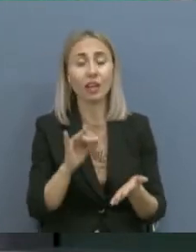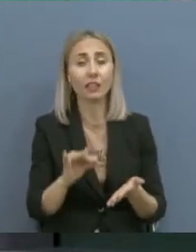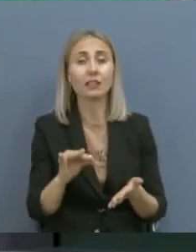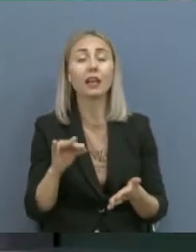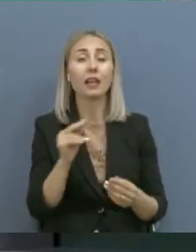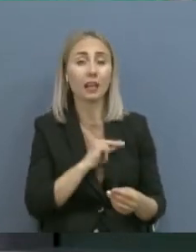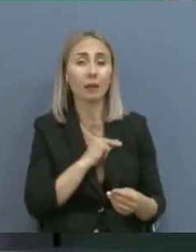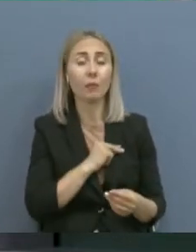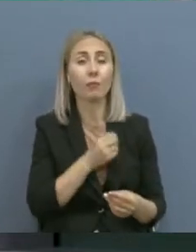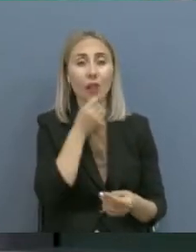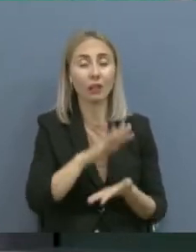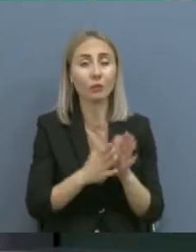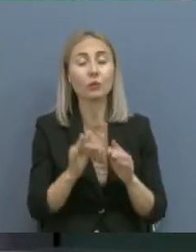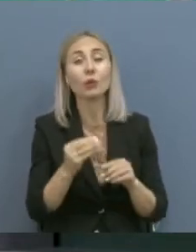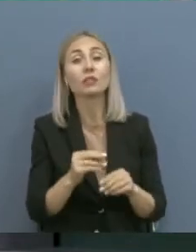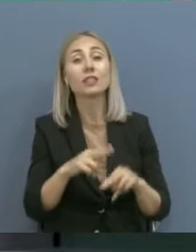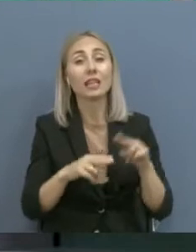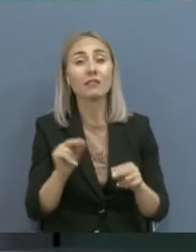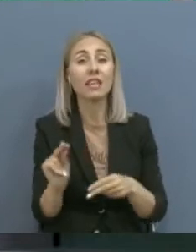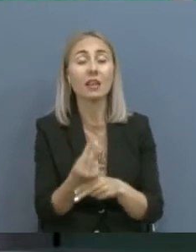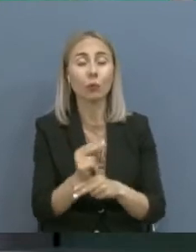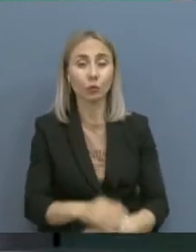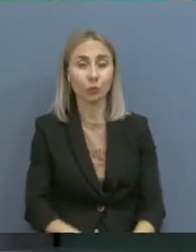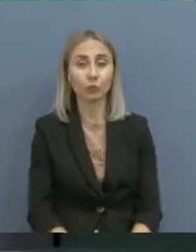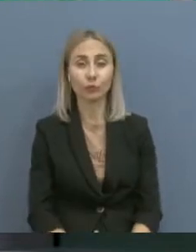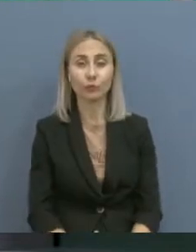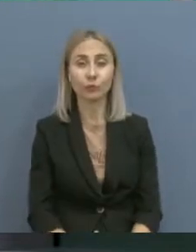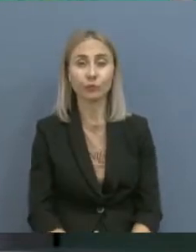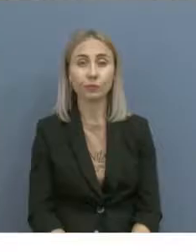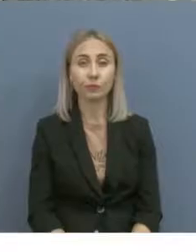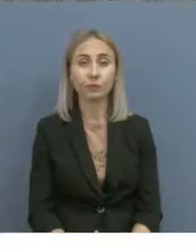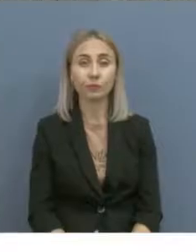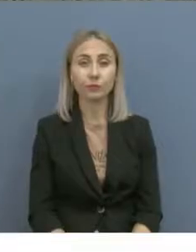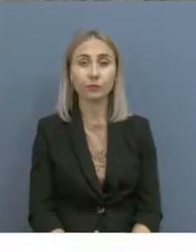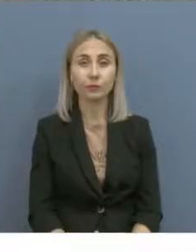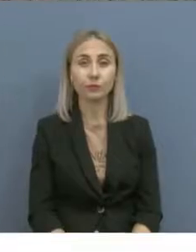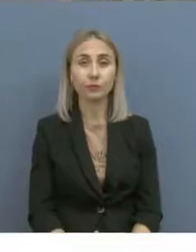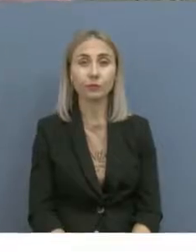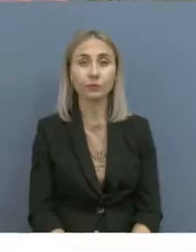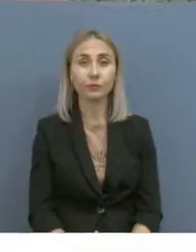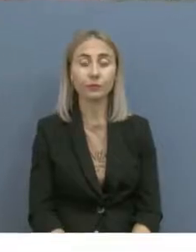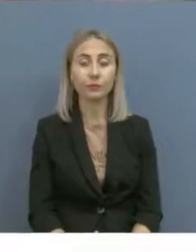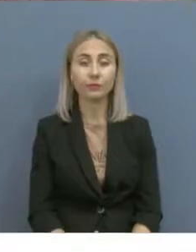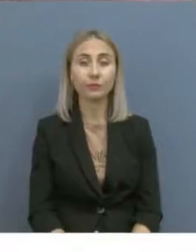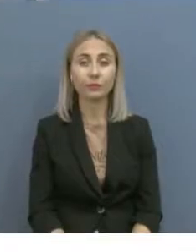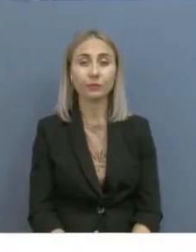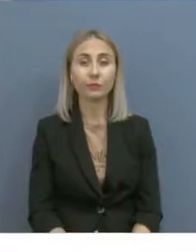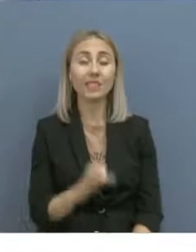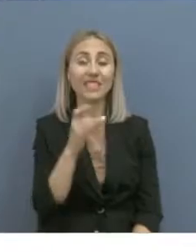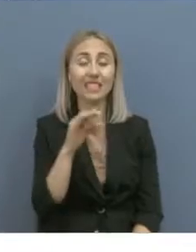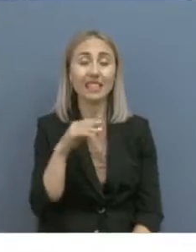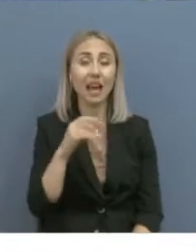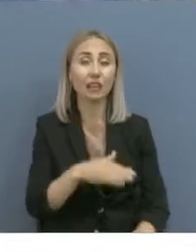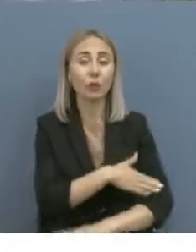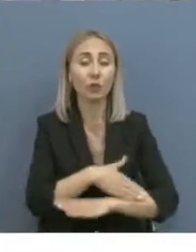жұмыстары қарқынды түрде жүргізілу үстінде. Облыс орталығындағы стрит-арт көпшіліктің талқылауына